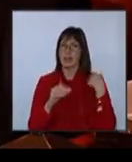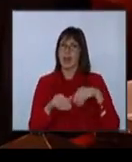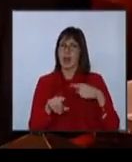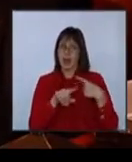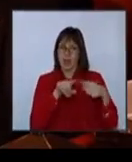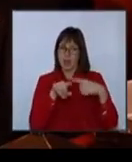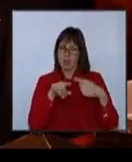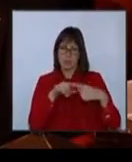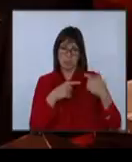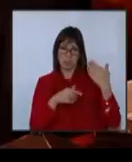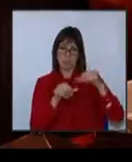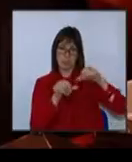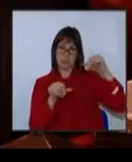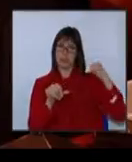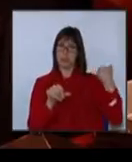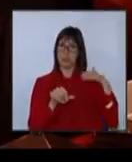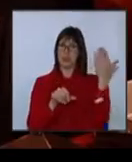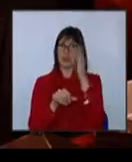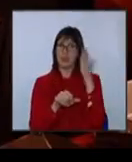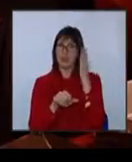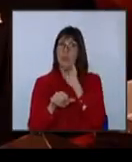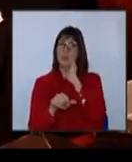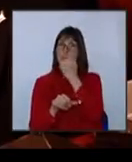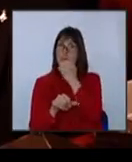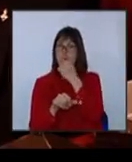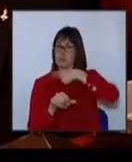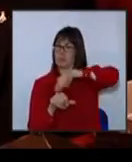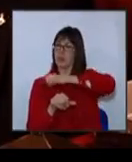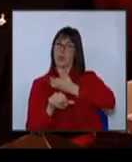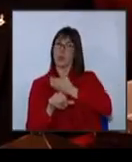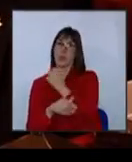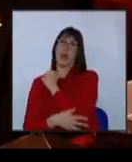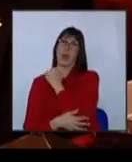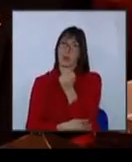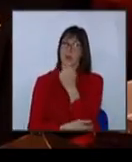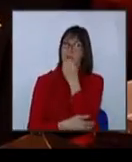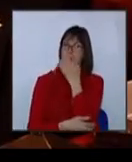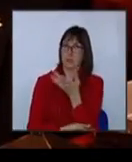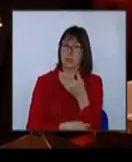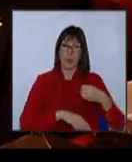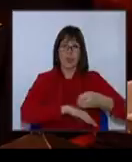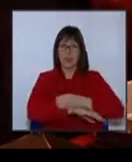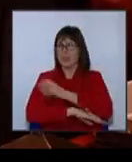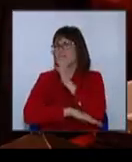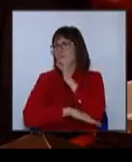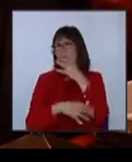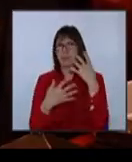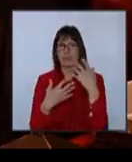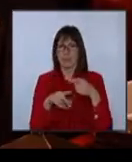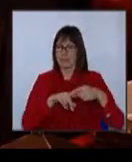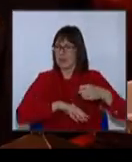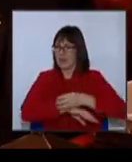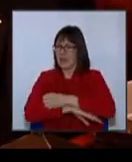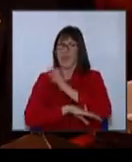moltes mocions per aquí aquesta sala de plens i nosaltres sempre hi hem donat suport. Tenim un transport ferroviari que fa fàstic, diguem-ho clar i català,